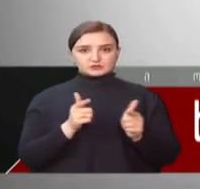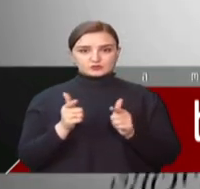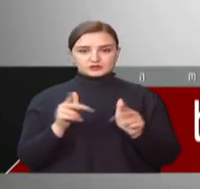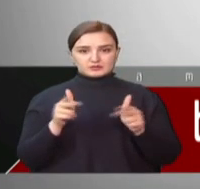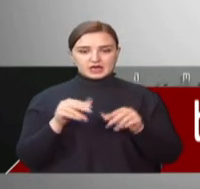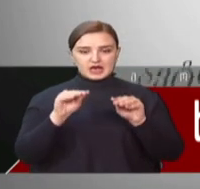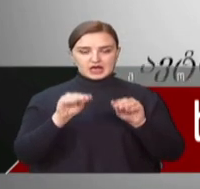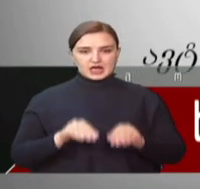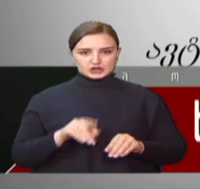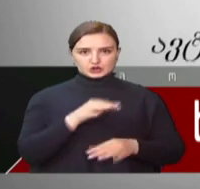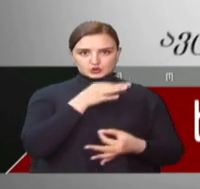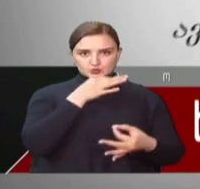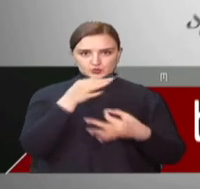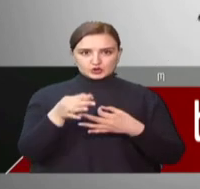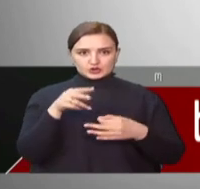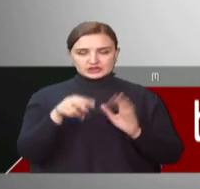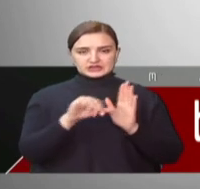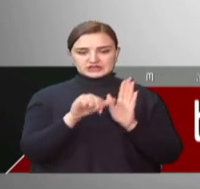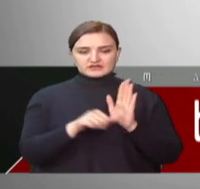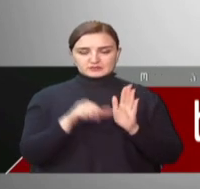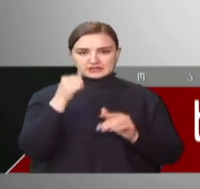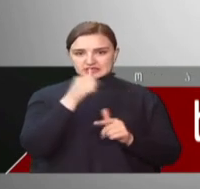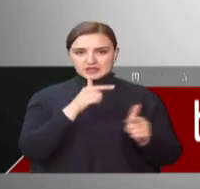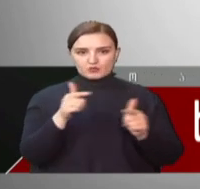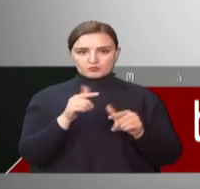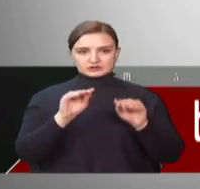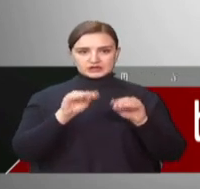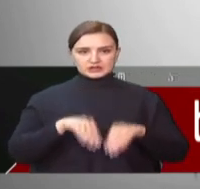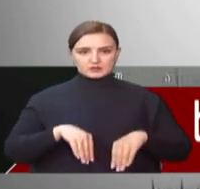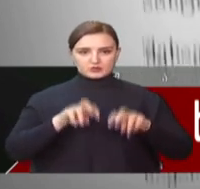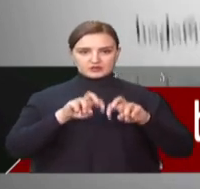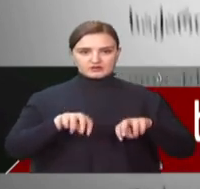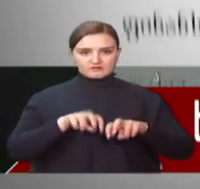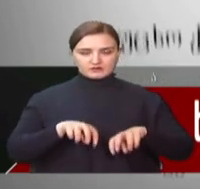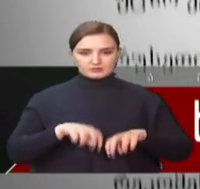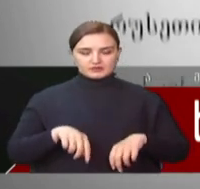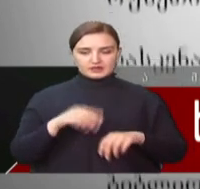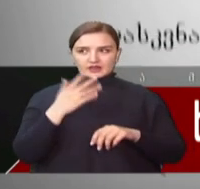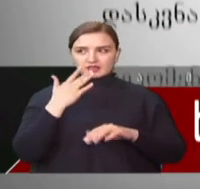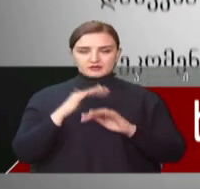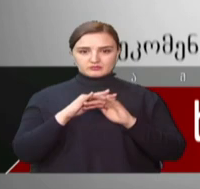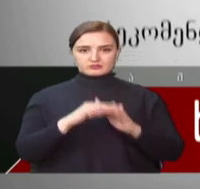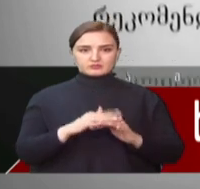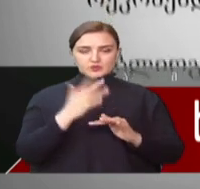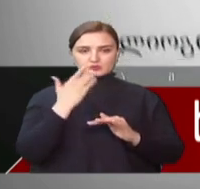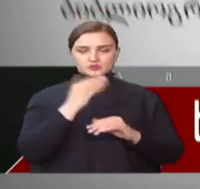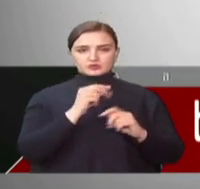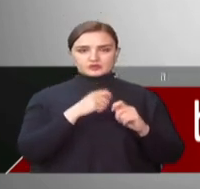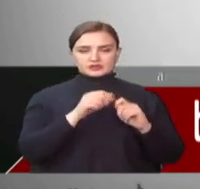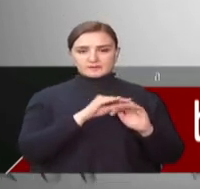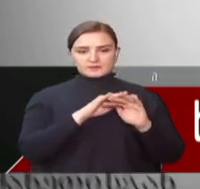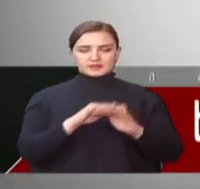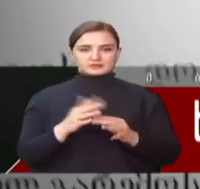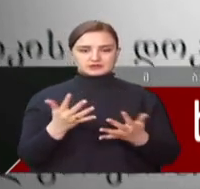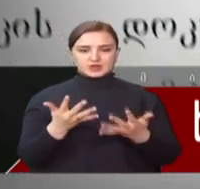ანგარიში შეახსენეს. საუბარია 2016 წელს მომზადებულ კვლევაზე, რომელიც ევროკავშირის მიერ დაფინანსდა და უცხოური დაფინანსების გამჭვირვალობას